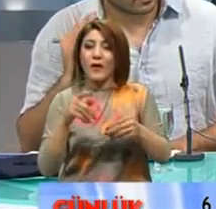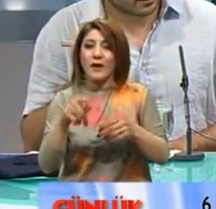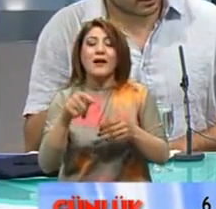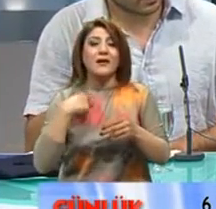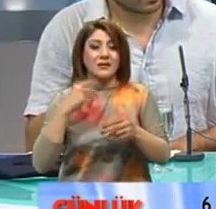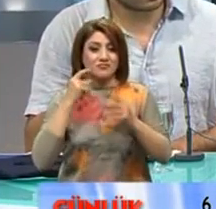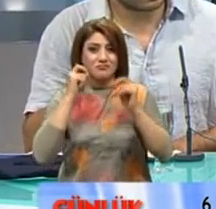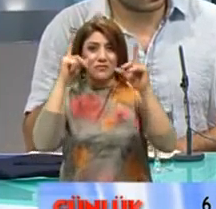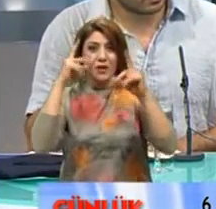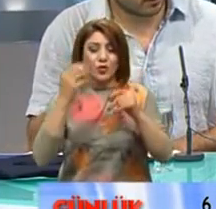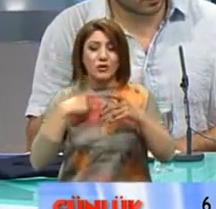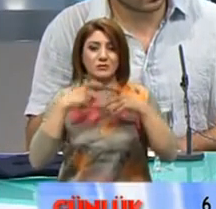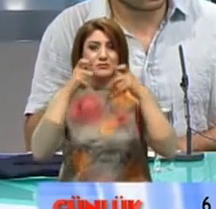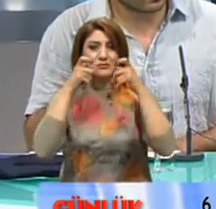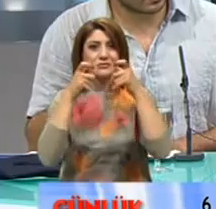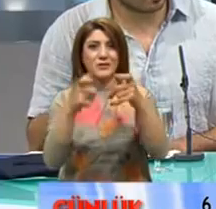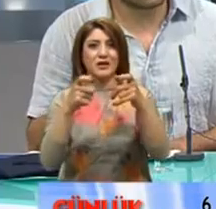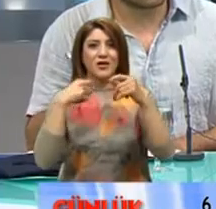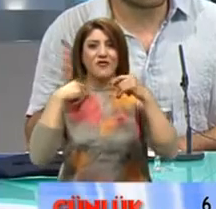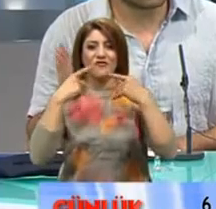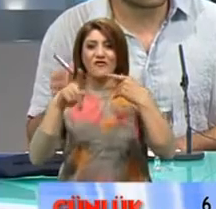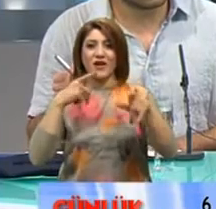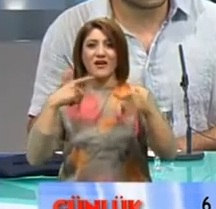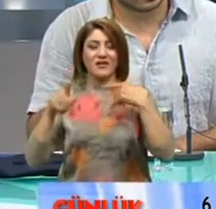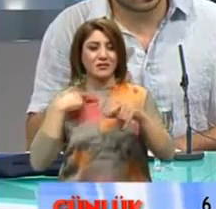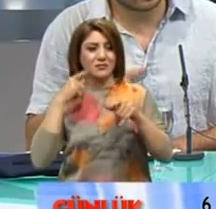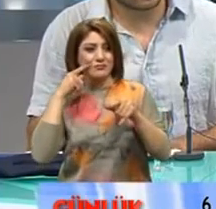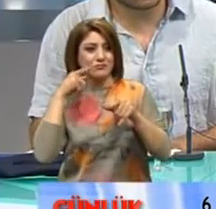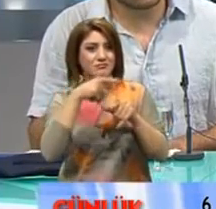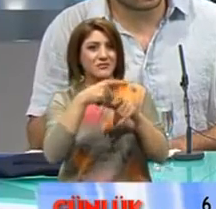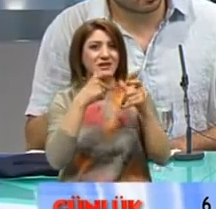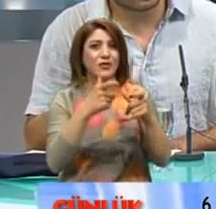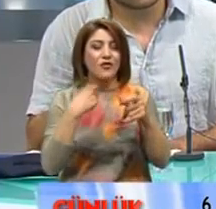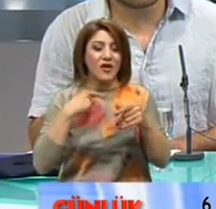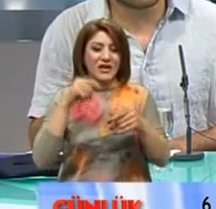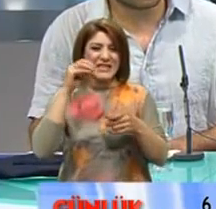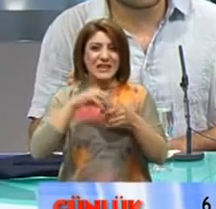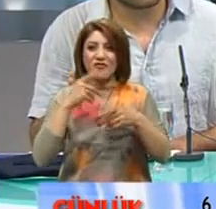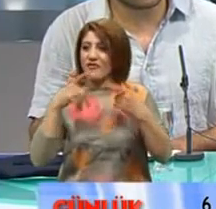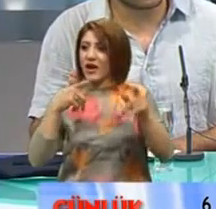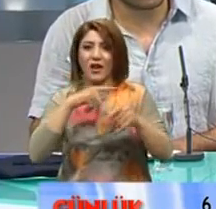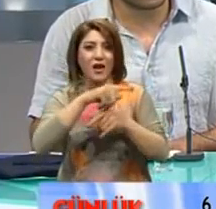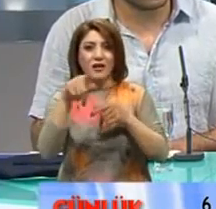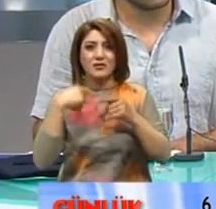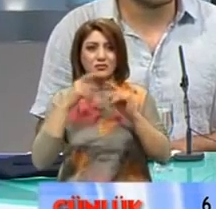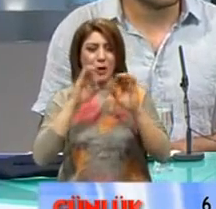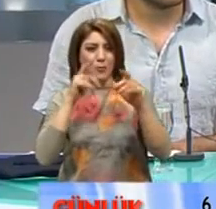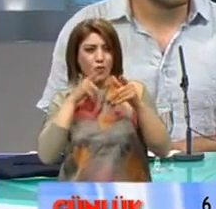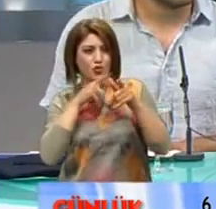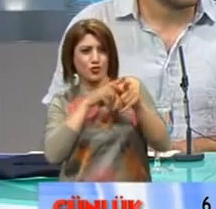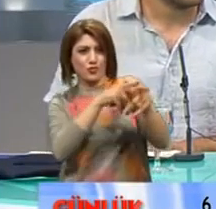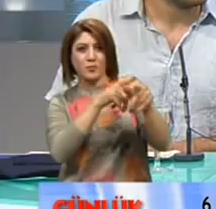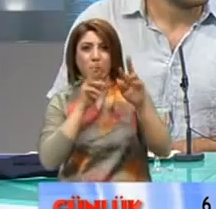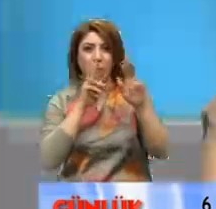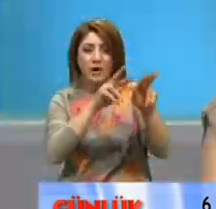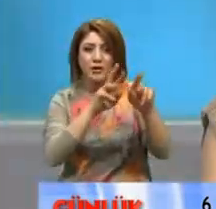algılayabildikten sonra daha dikkatli bir şekilde farklılıklara odaklanmaya başlıyorlar. Yani nerede farklılık varsa ona daha uzun süre bakmaya başlıyorlar. It's